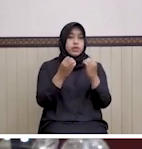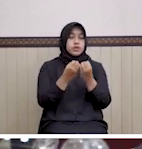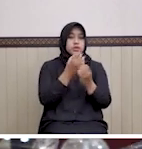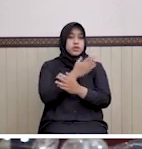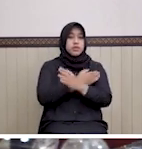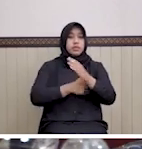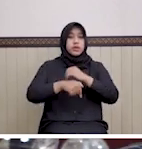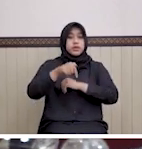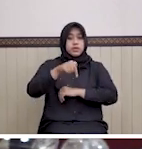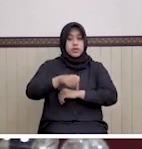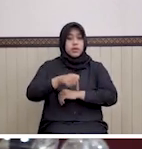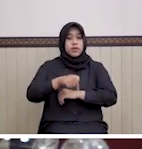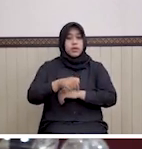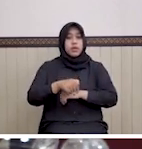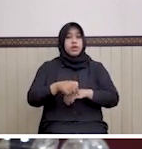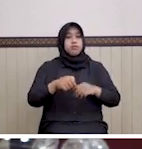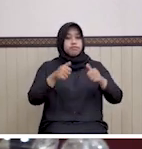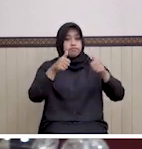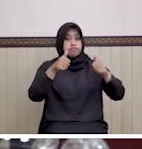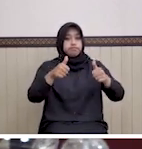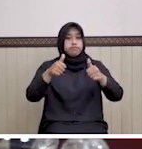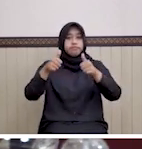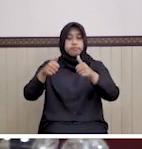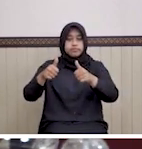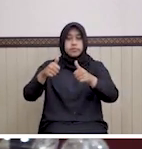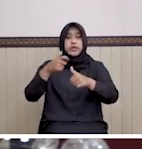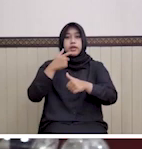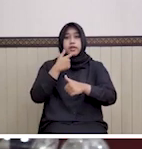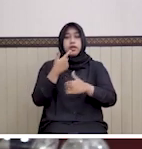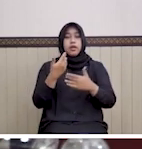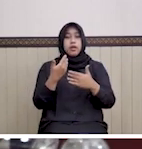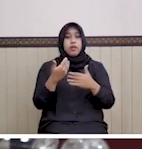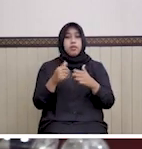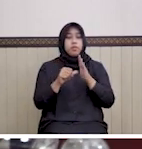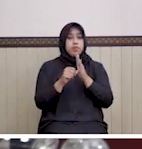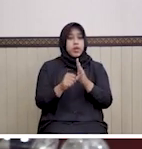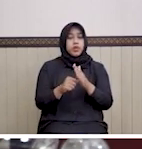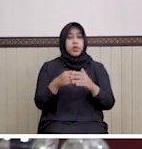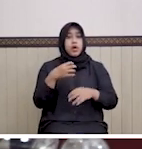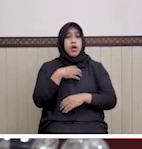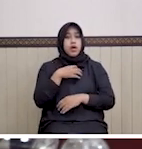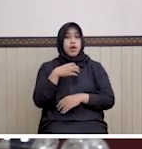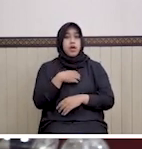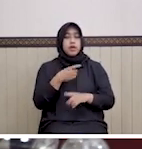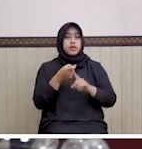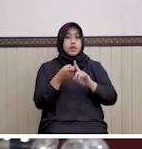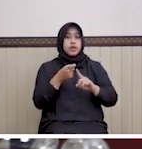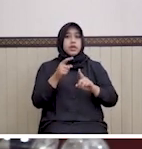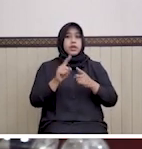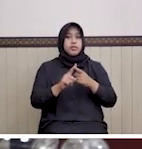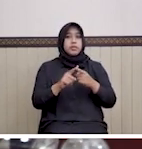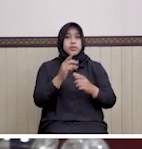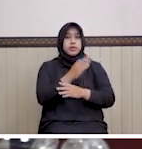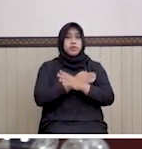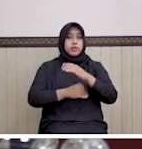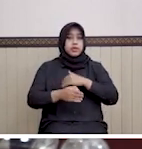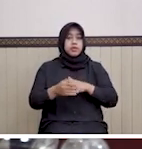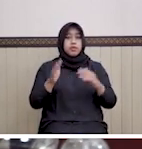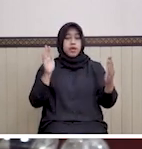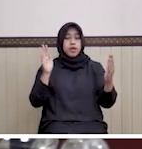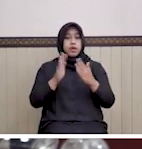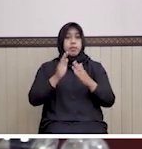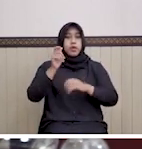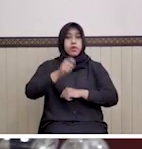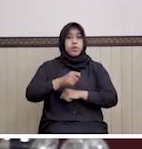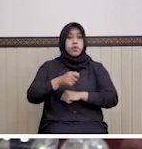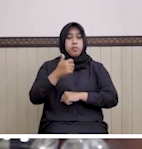disabilitas itu Hai patut diacungi jempol Bagaimana mengakomodir hak-hak dari penyandang disabilitas yang berhadapan